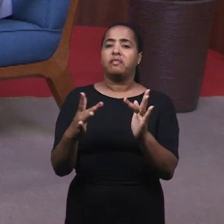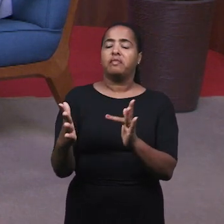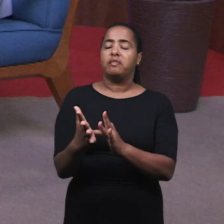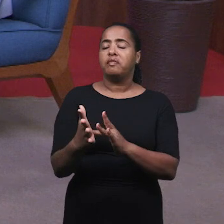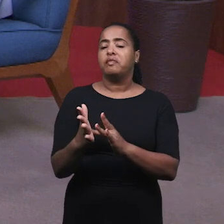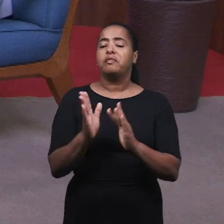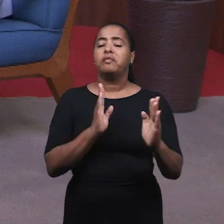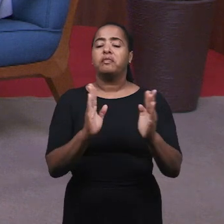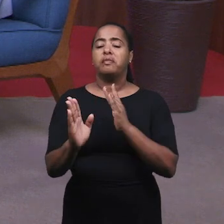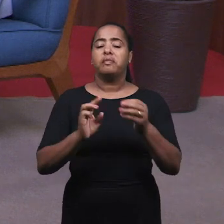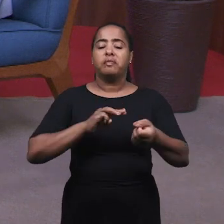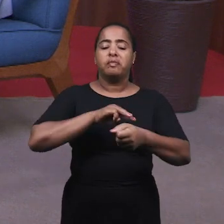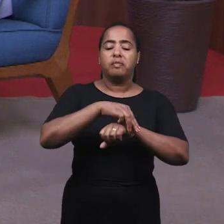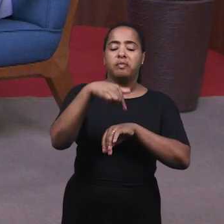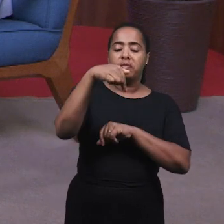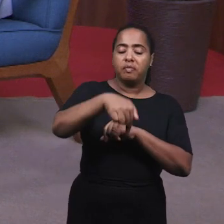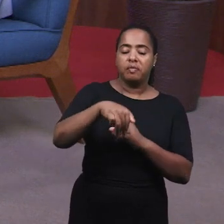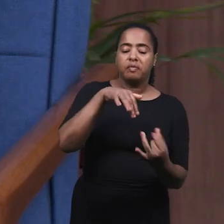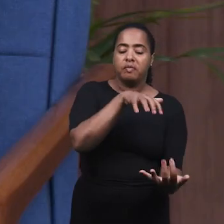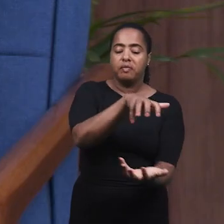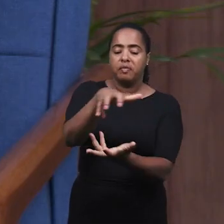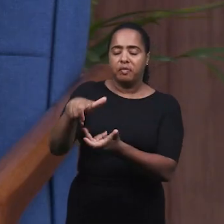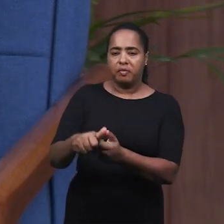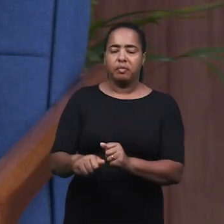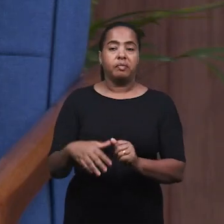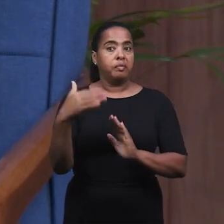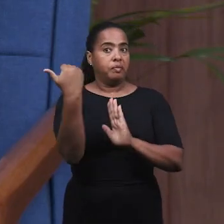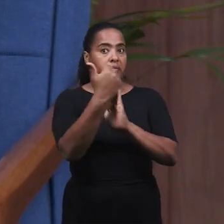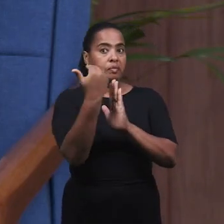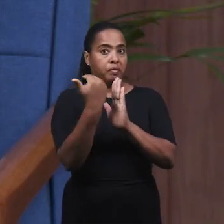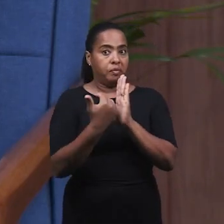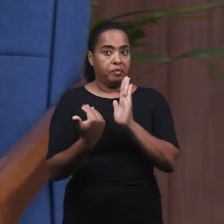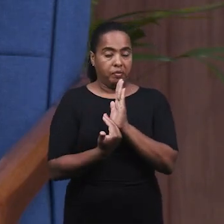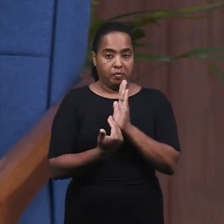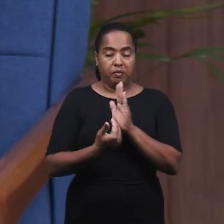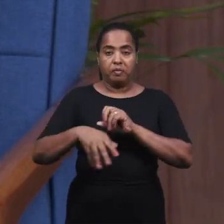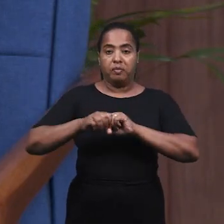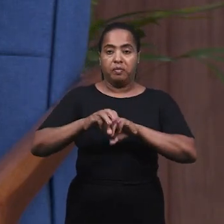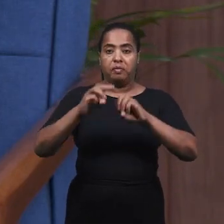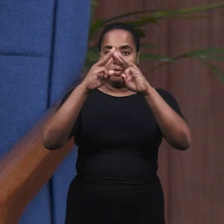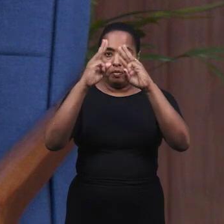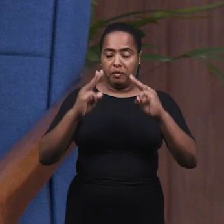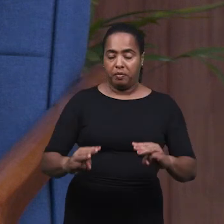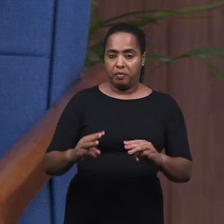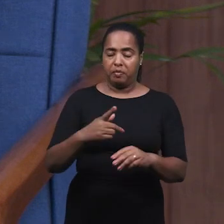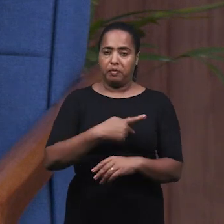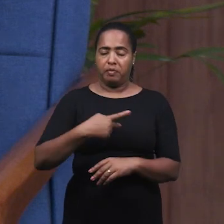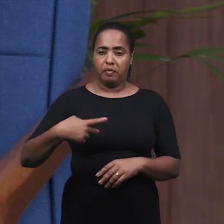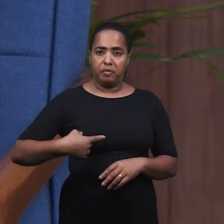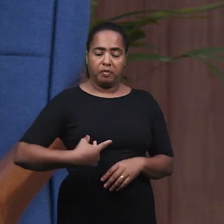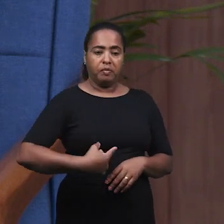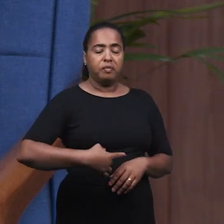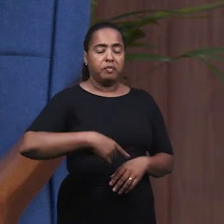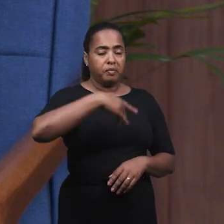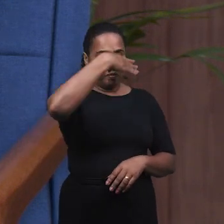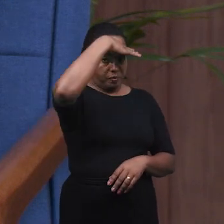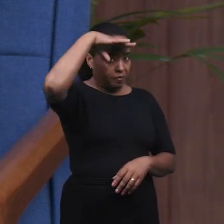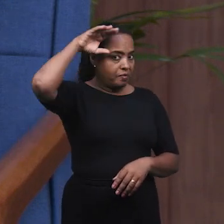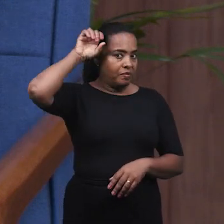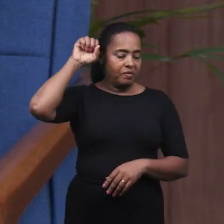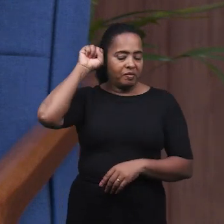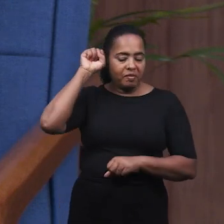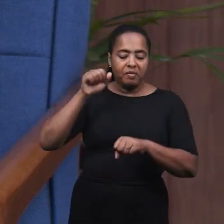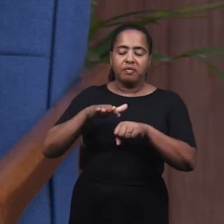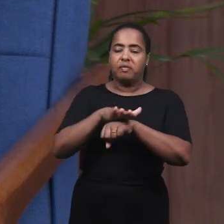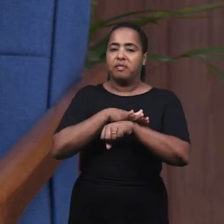Avant la première venue du Seigneur Jésus, quand il a réalisé son ministère ici dans la terre. Dans le poème d'aujourd'hui, dans le volet Leçon du Manaïm, je reçois le